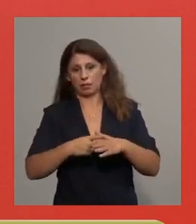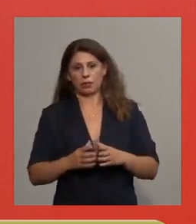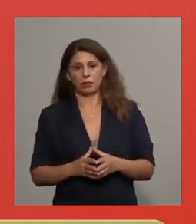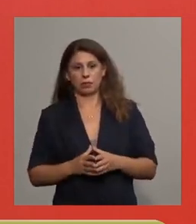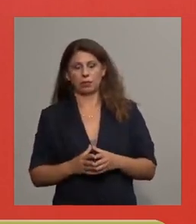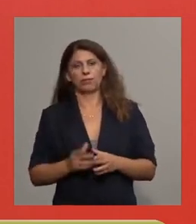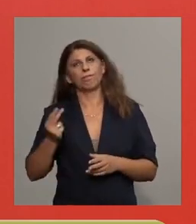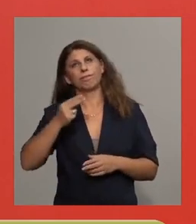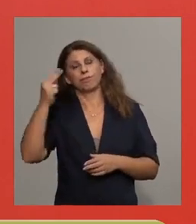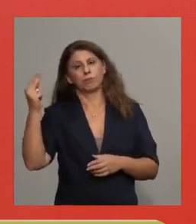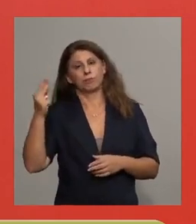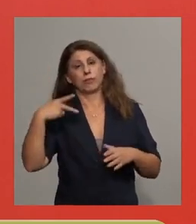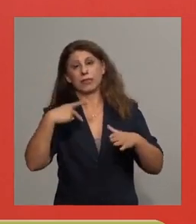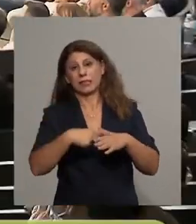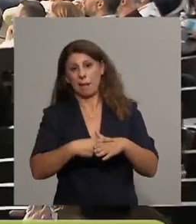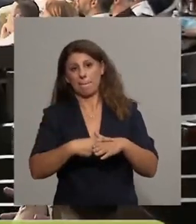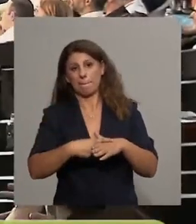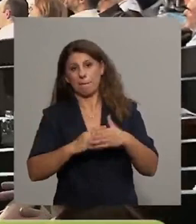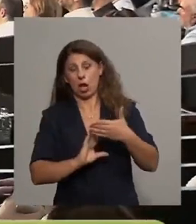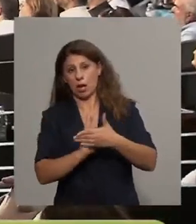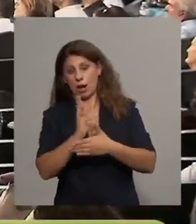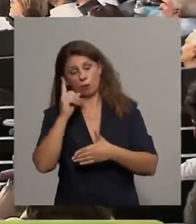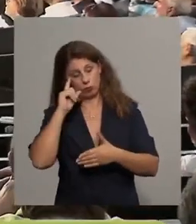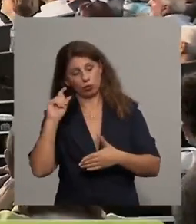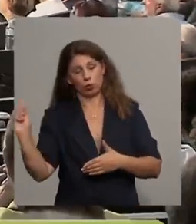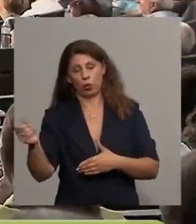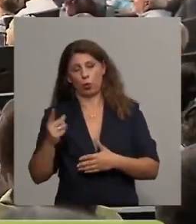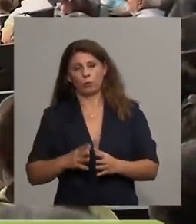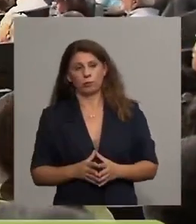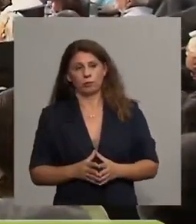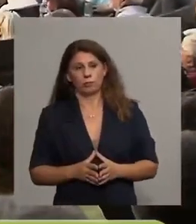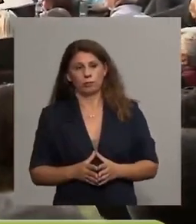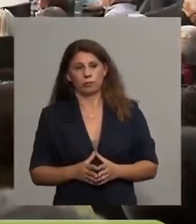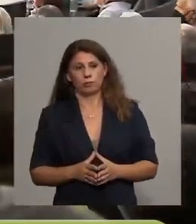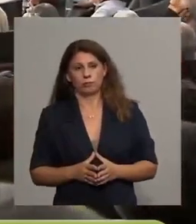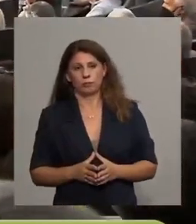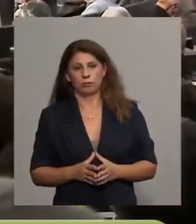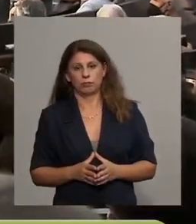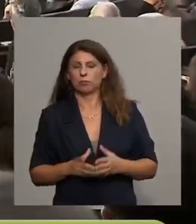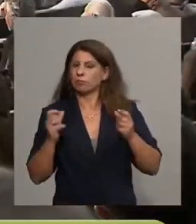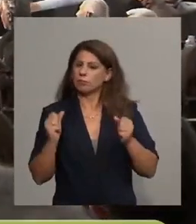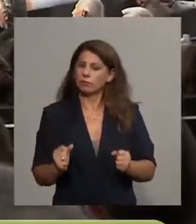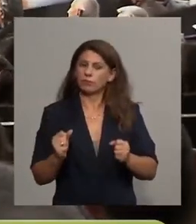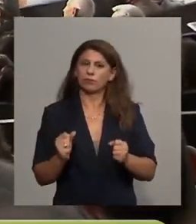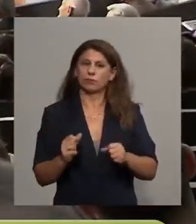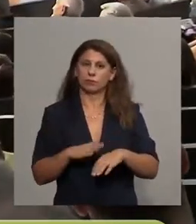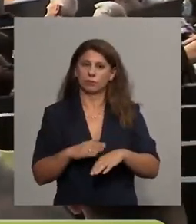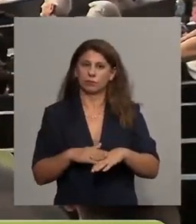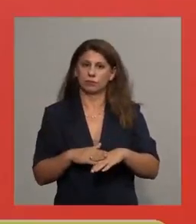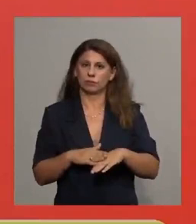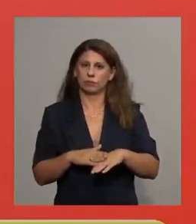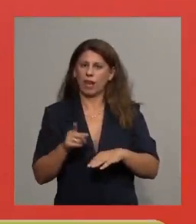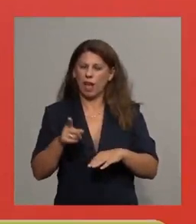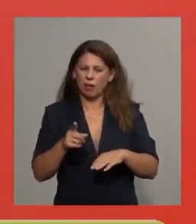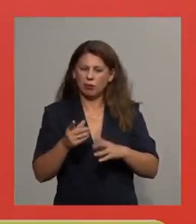το περιβόητο Ταμείο Ανάπτυξης γνωστό σε όλους, είναι οι βασικές αιτίες του